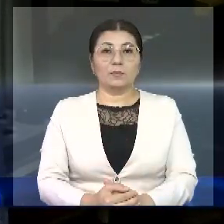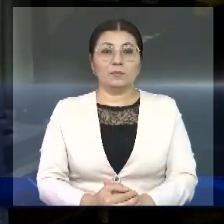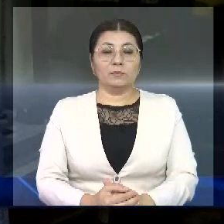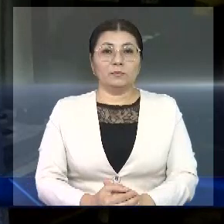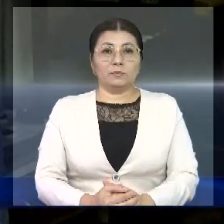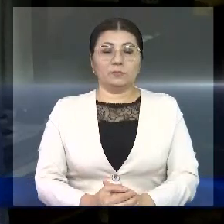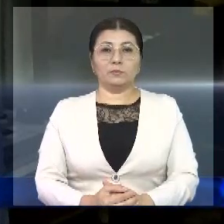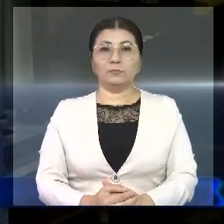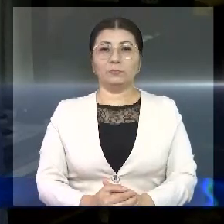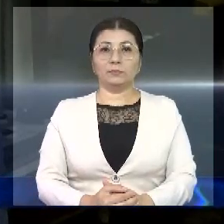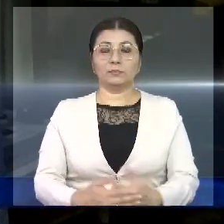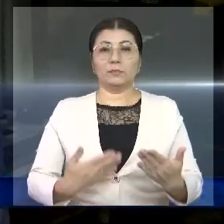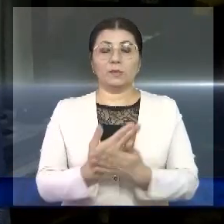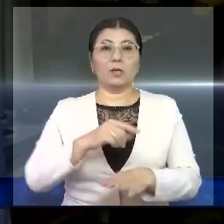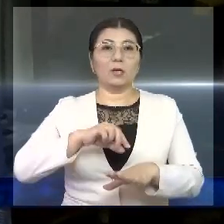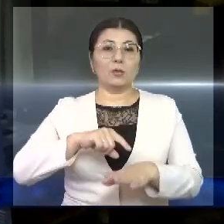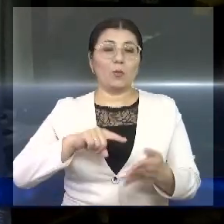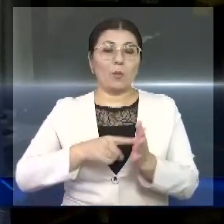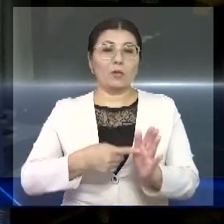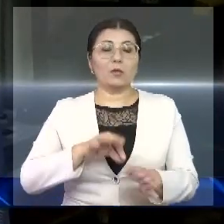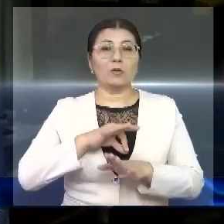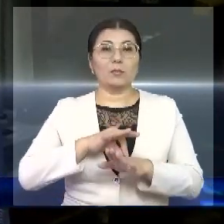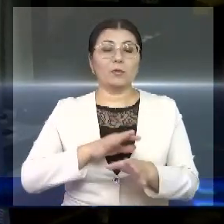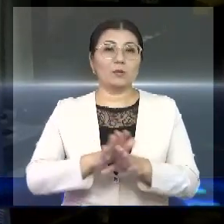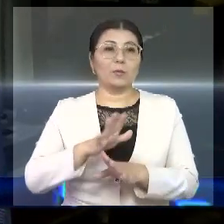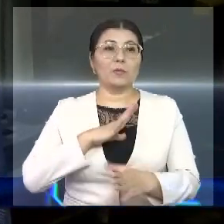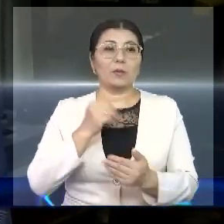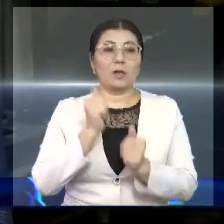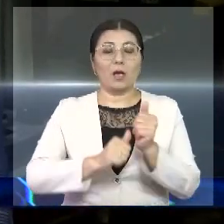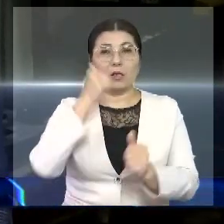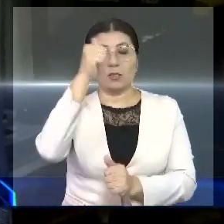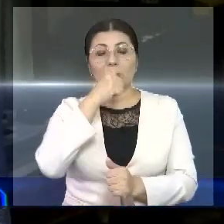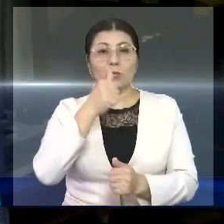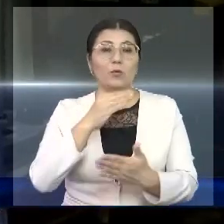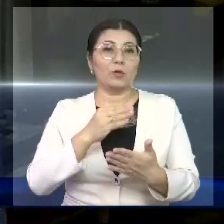сол жаңарту мақсатында жүзеге асырып жатыр. Бұл жыл сайын болып тұратын іс-шара.